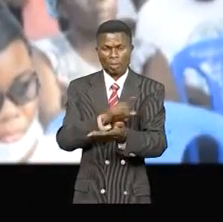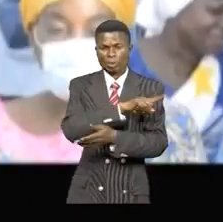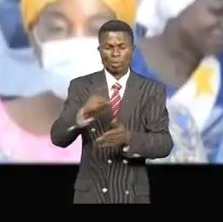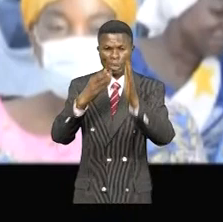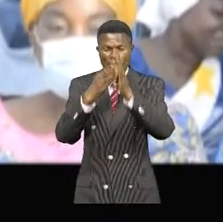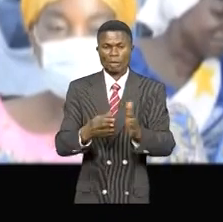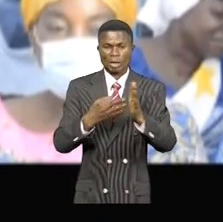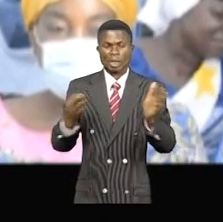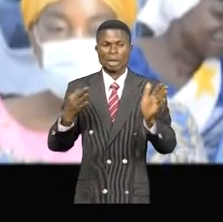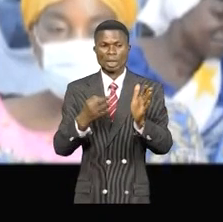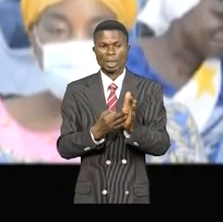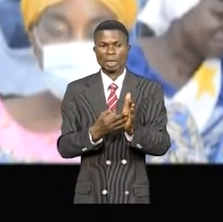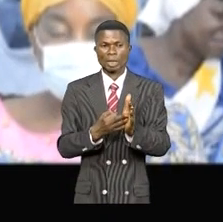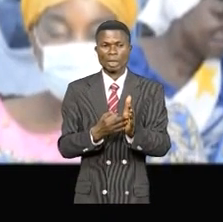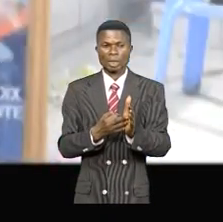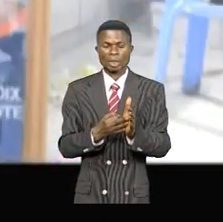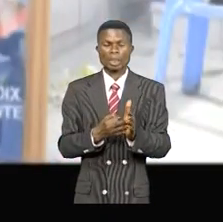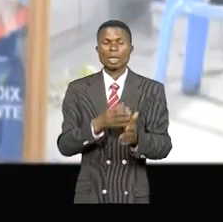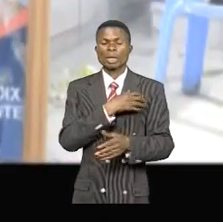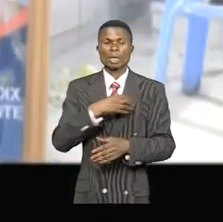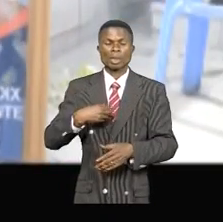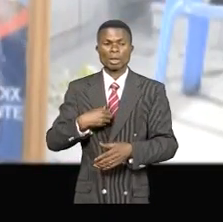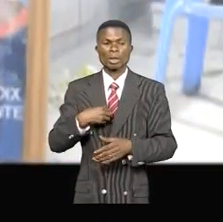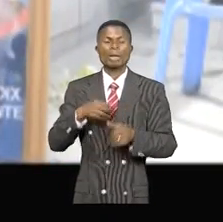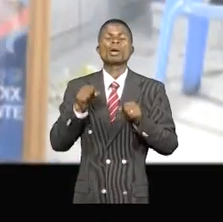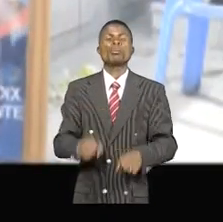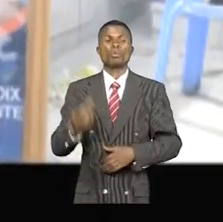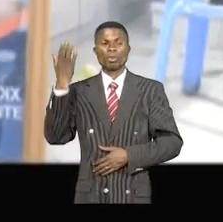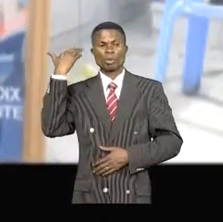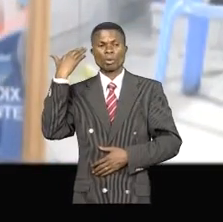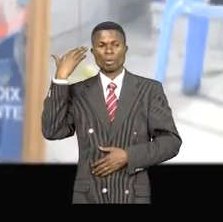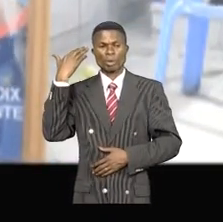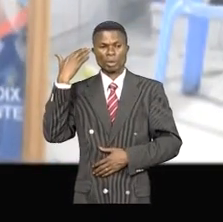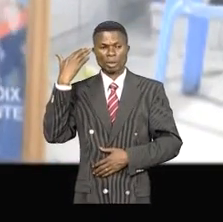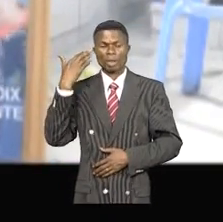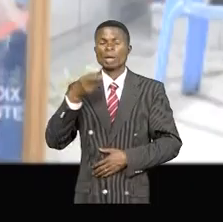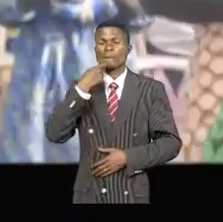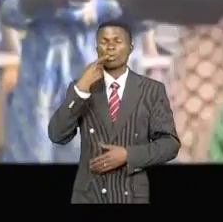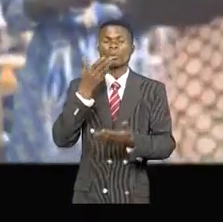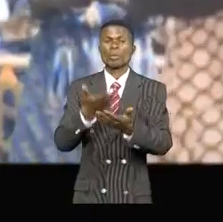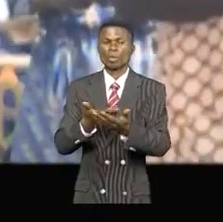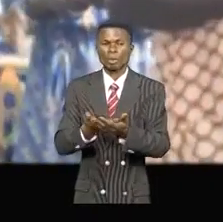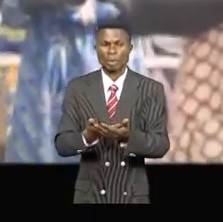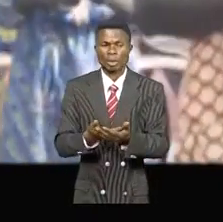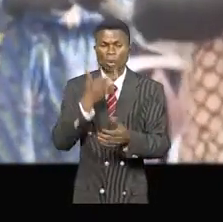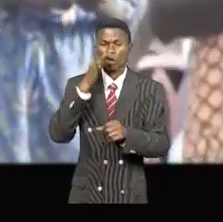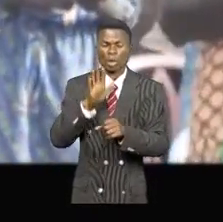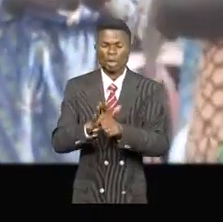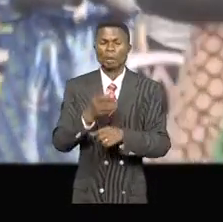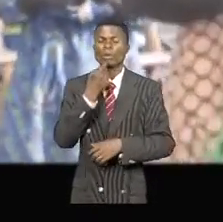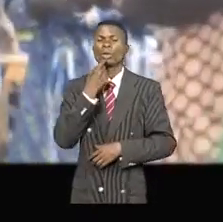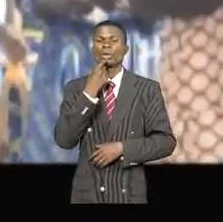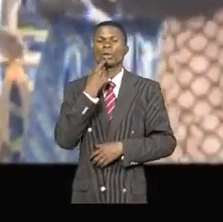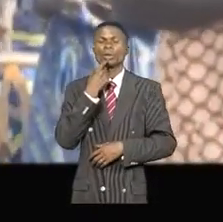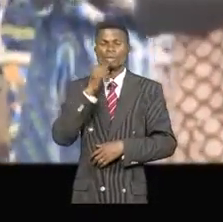1988 au voyant Raphaël Mingakwete décédé récemment sous un titre inédit, inconnu de l'histoire de